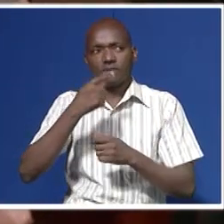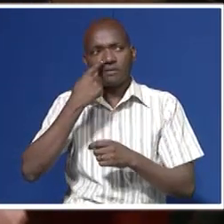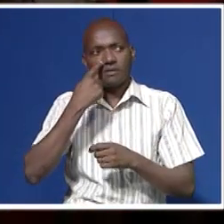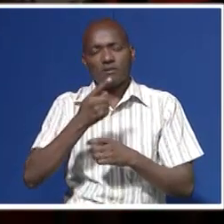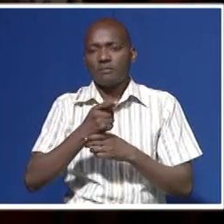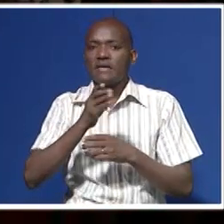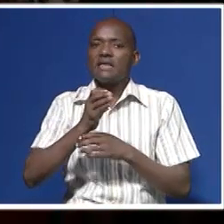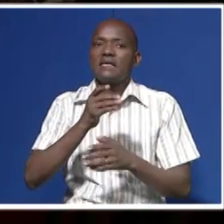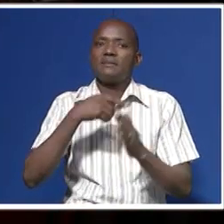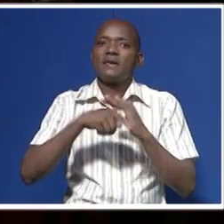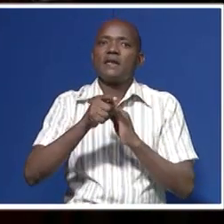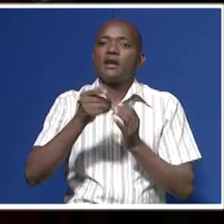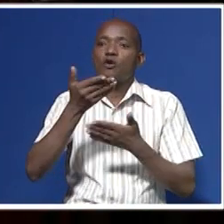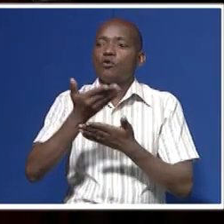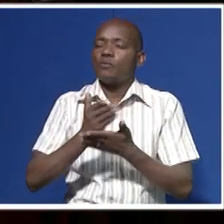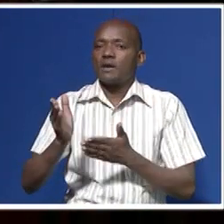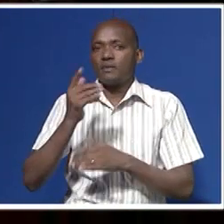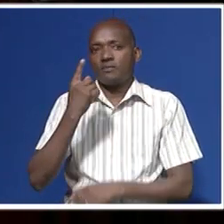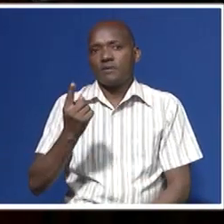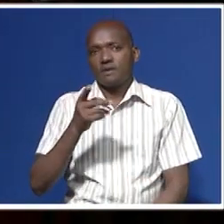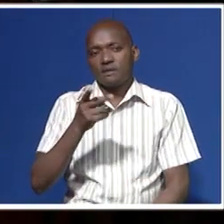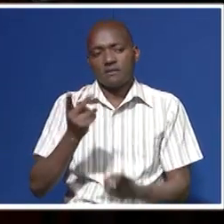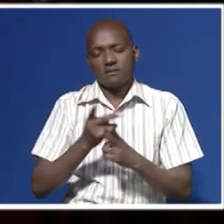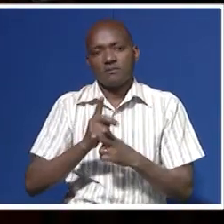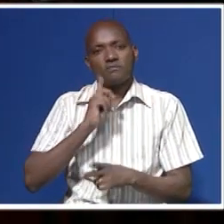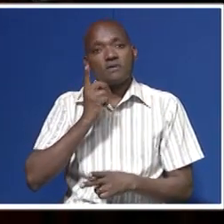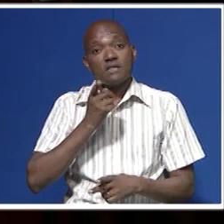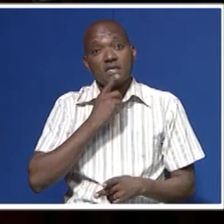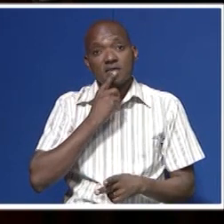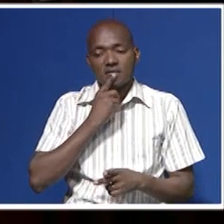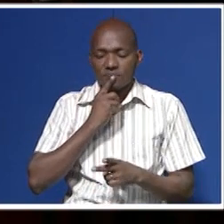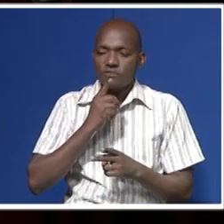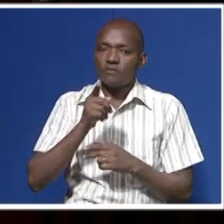mmoja. Kitendo hicho kilionekana kama ni kujibu mapigo baada ya Trump